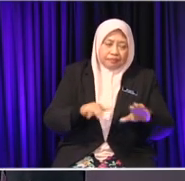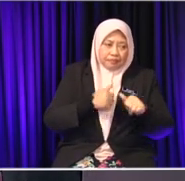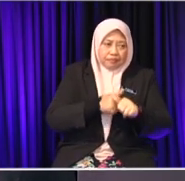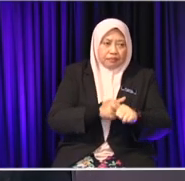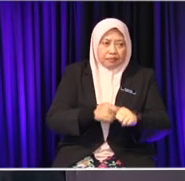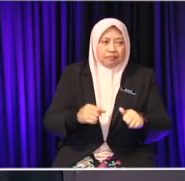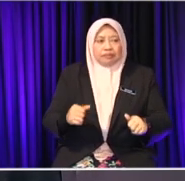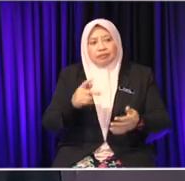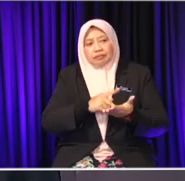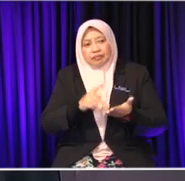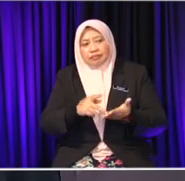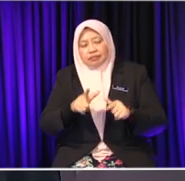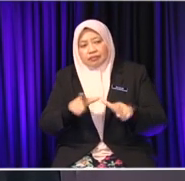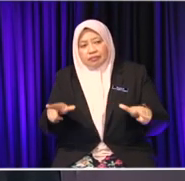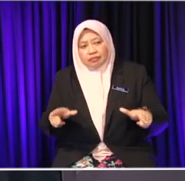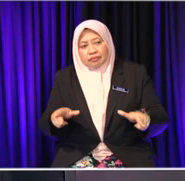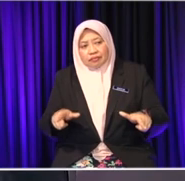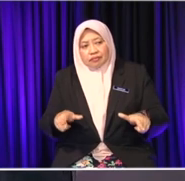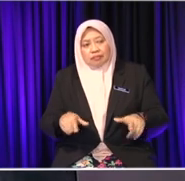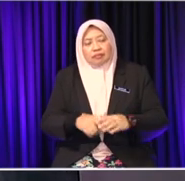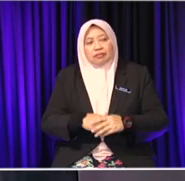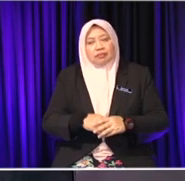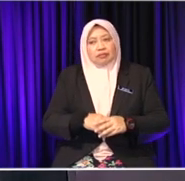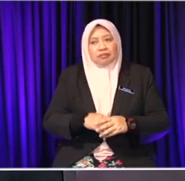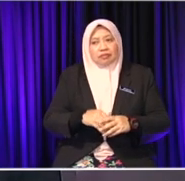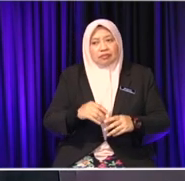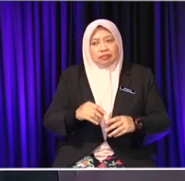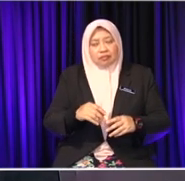tolak dengan tidak tebal saja baik jadi